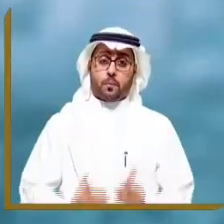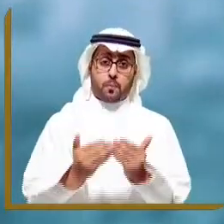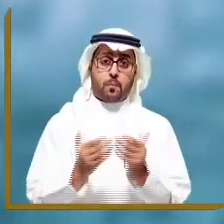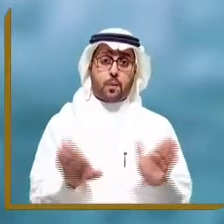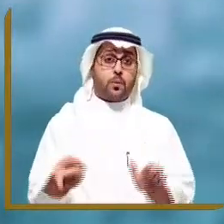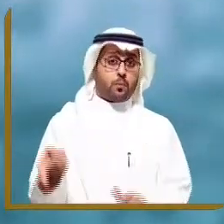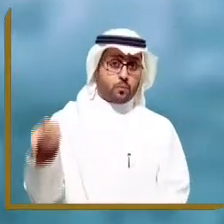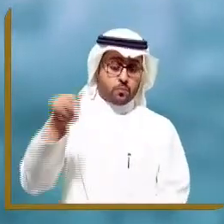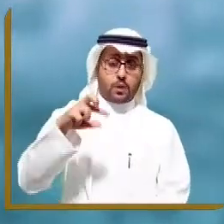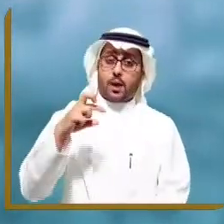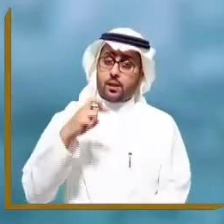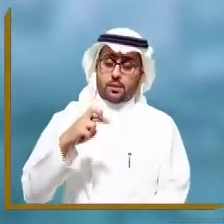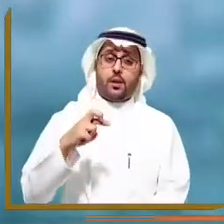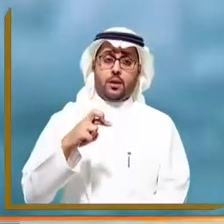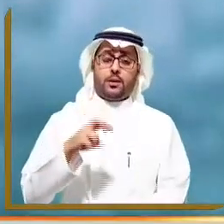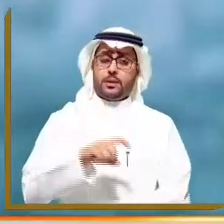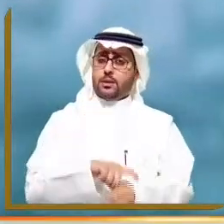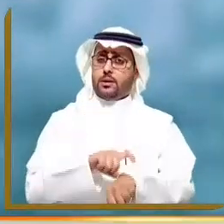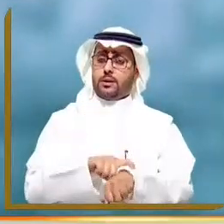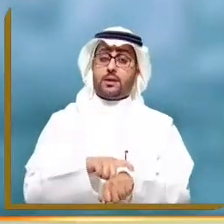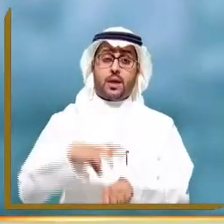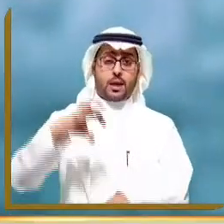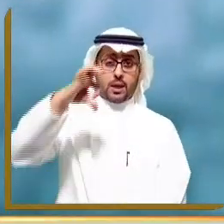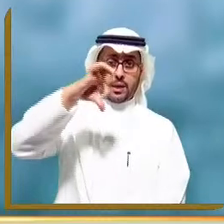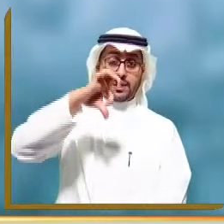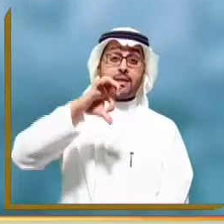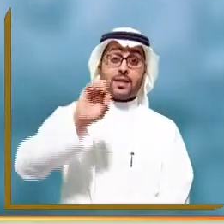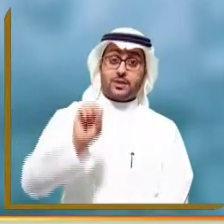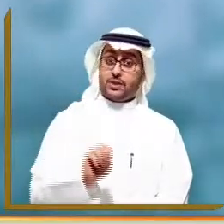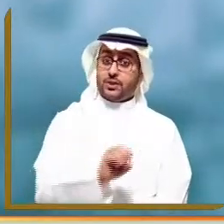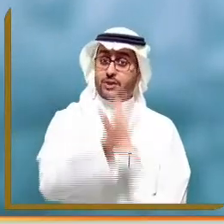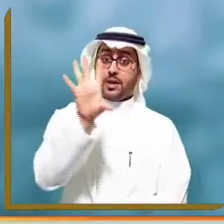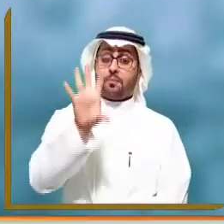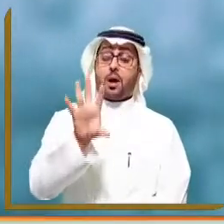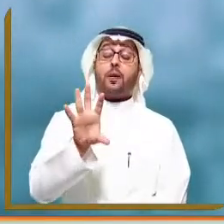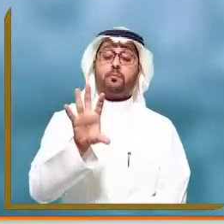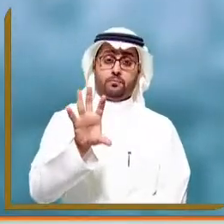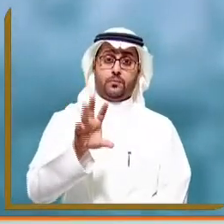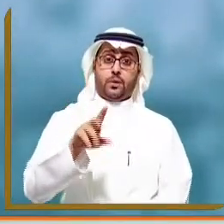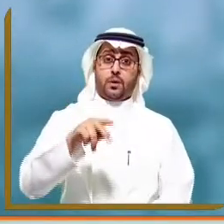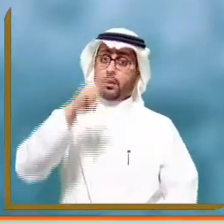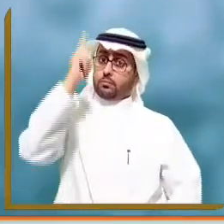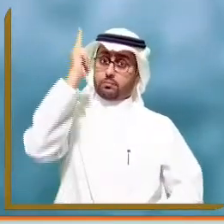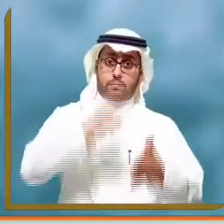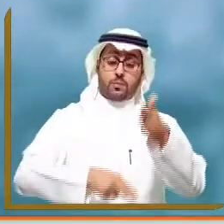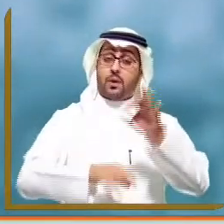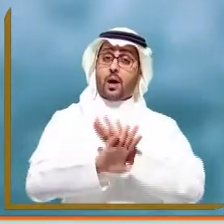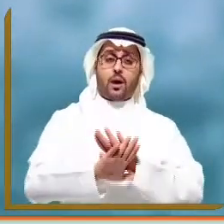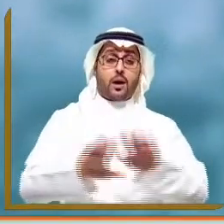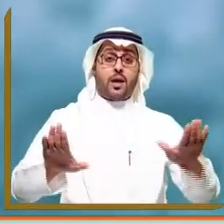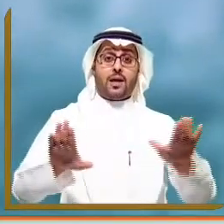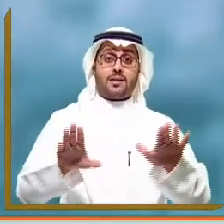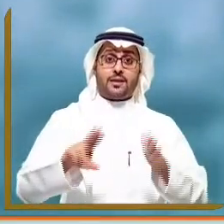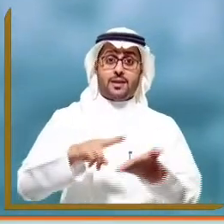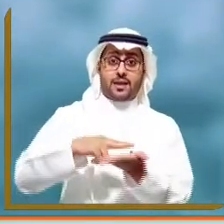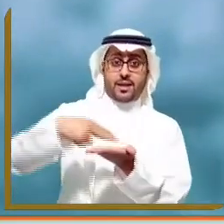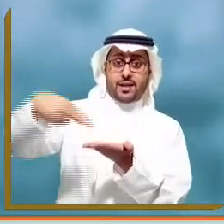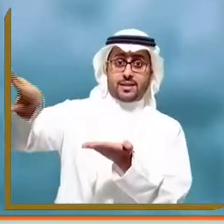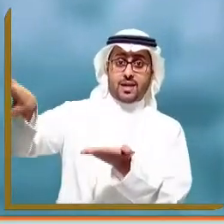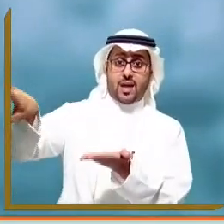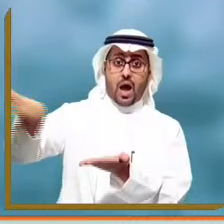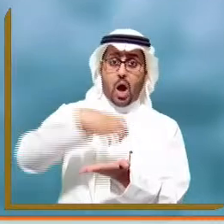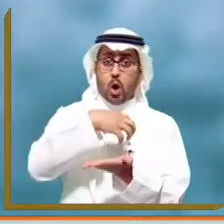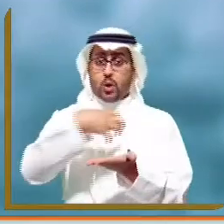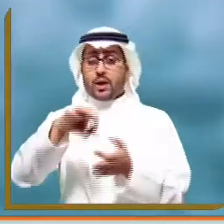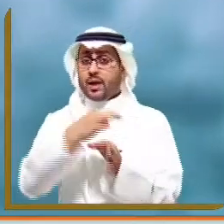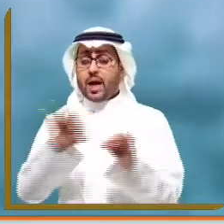يبدأ غدا الأحد في تمام الساعة 9 صباحا تطبيق قرار منع دخول إرساليات الخضروات والفواكه